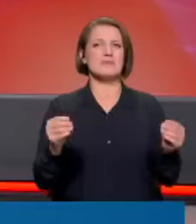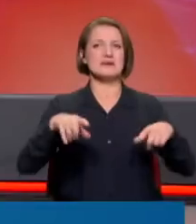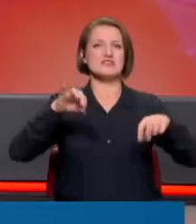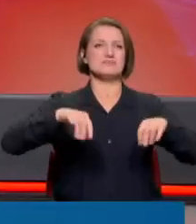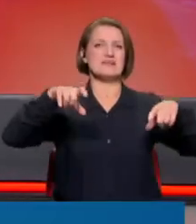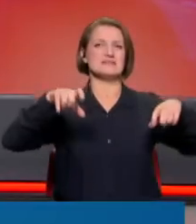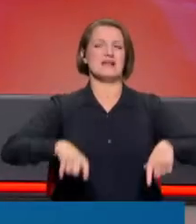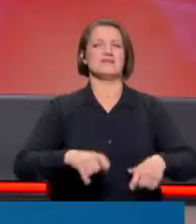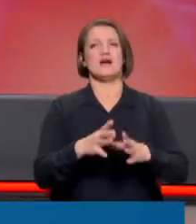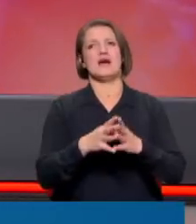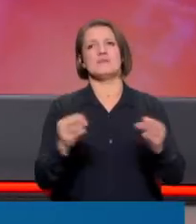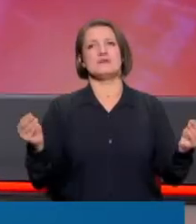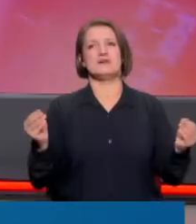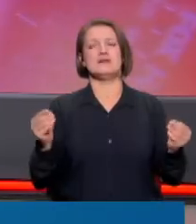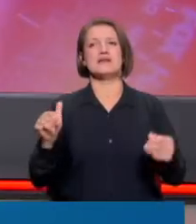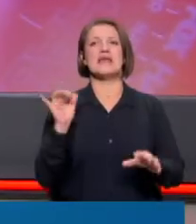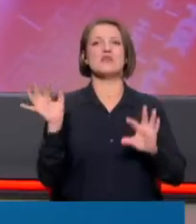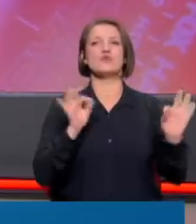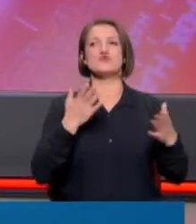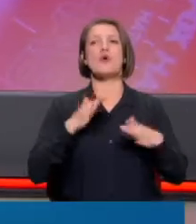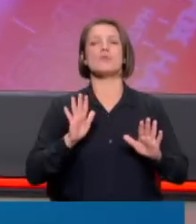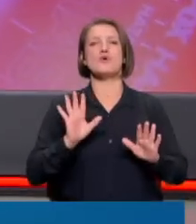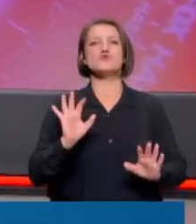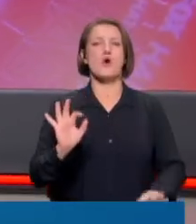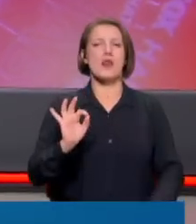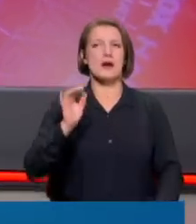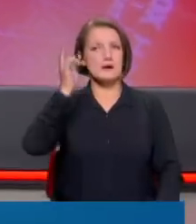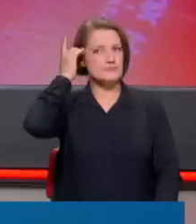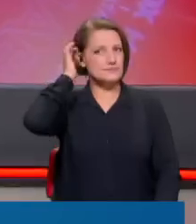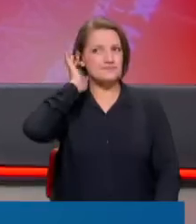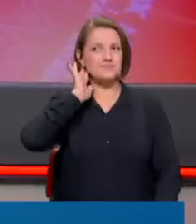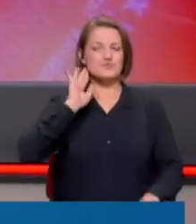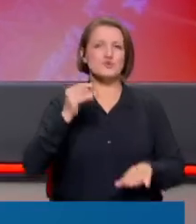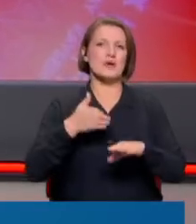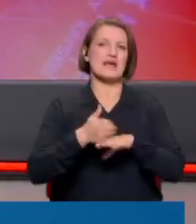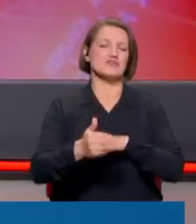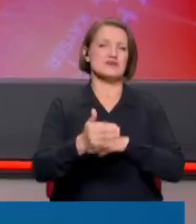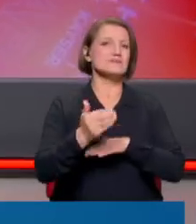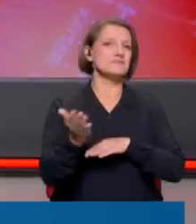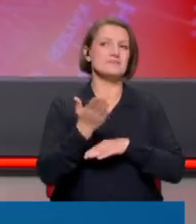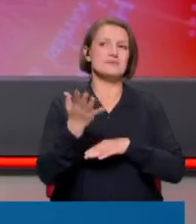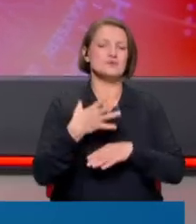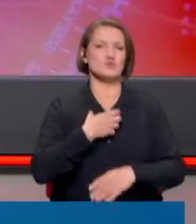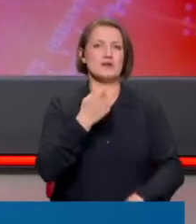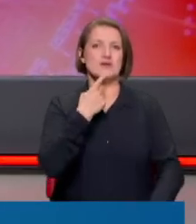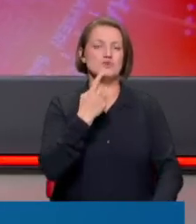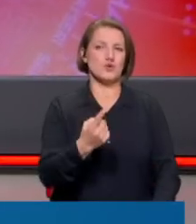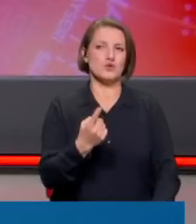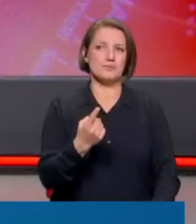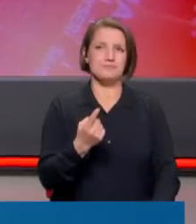kaybedilecek dönü Yok mu şöyle Tabii artık çok geç Neden biliyor musun Çok izleyerek